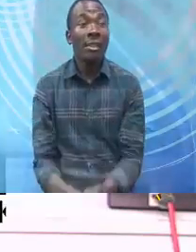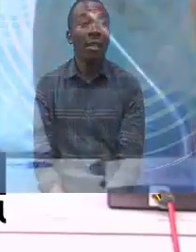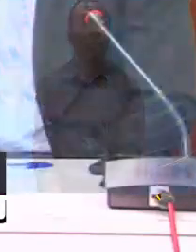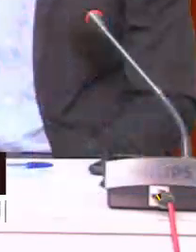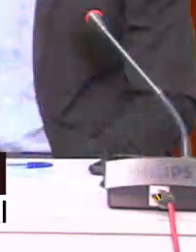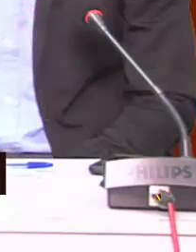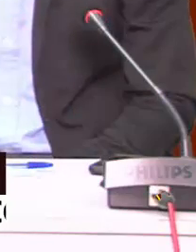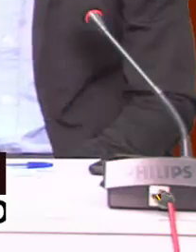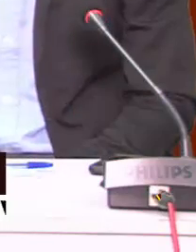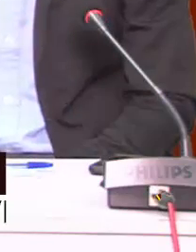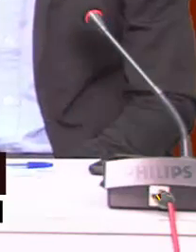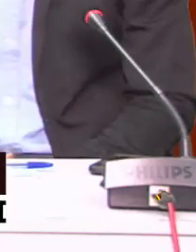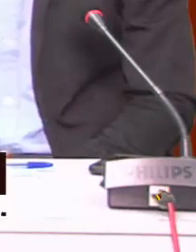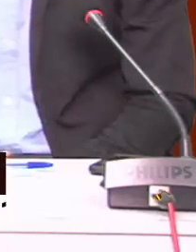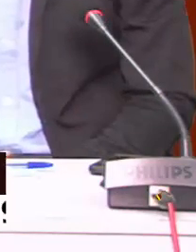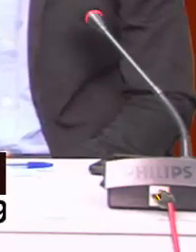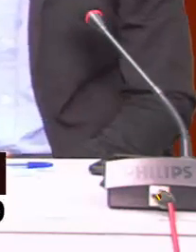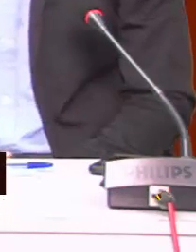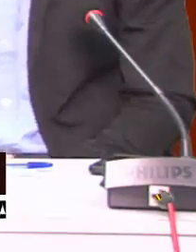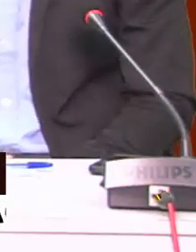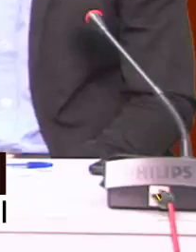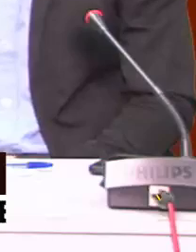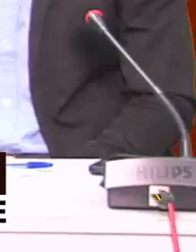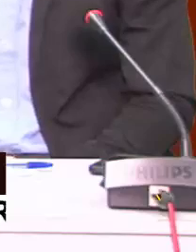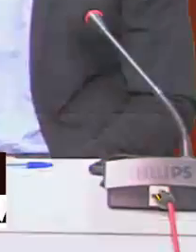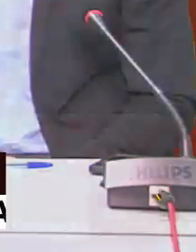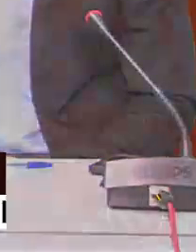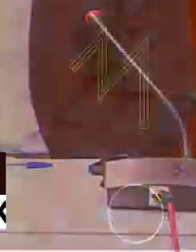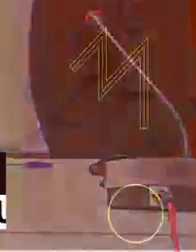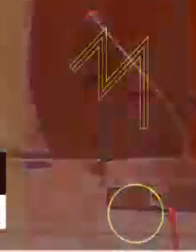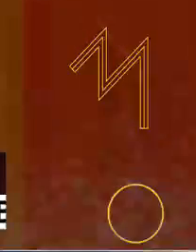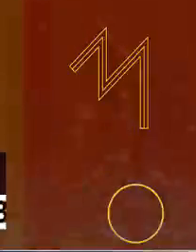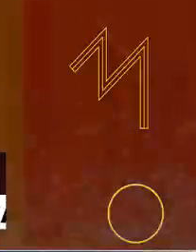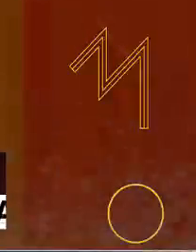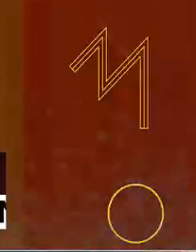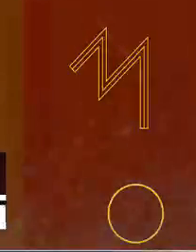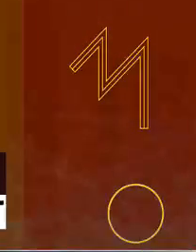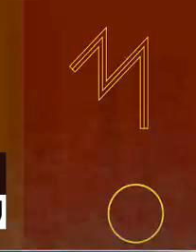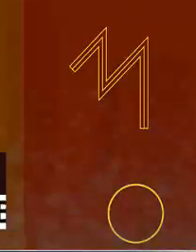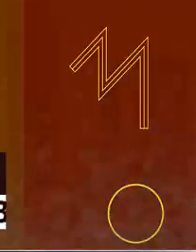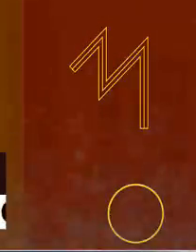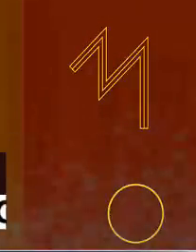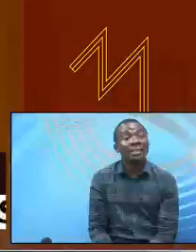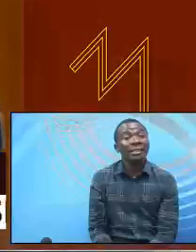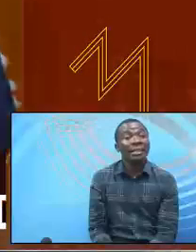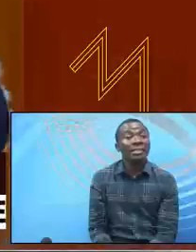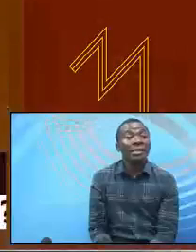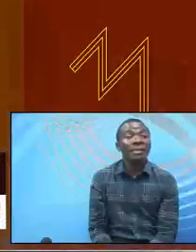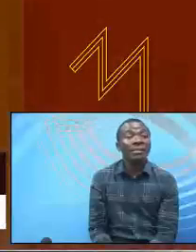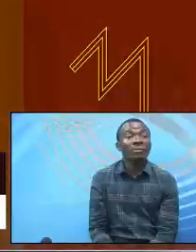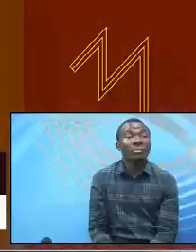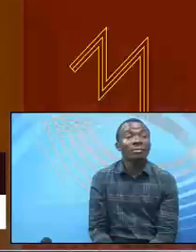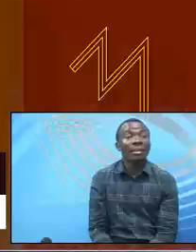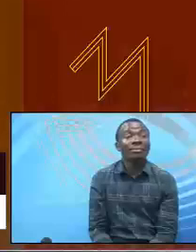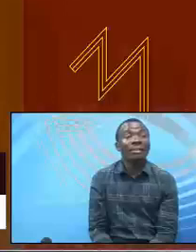ubu biracyakomeye kuko urabona turacyari mu ntangiriro turacyakora ubuvugizi birashoboka ko mu gihe kizaza